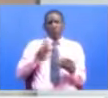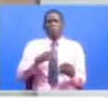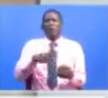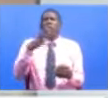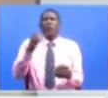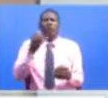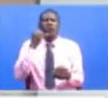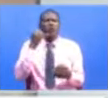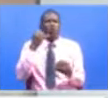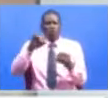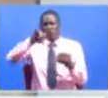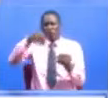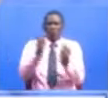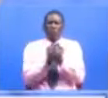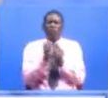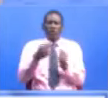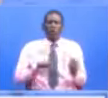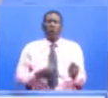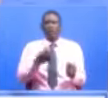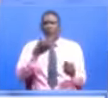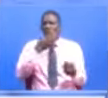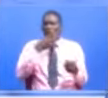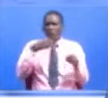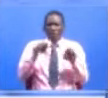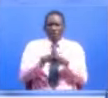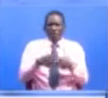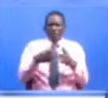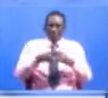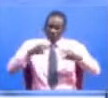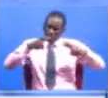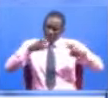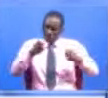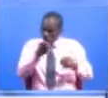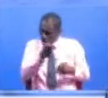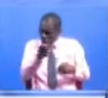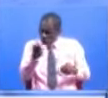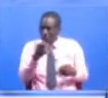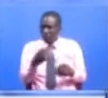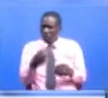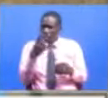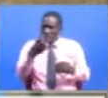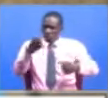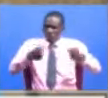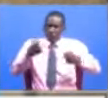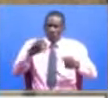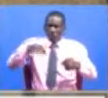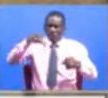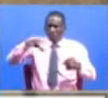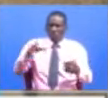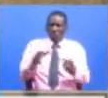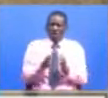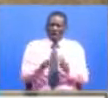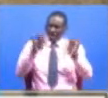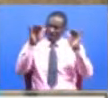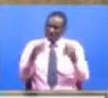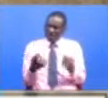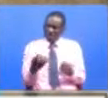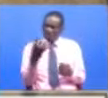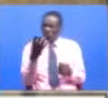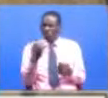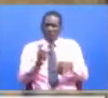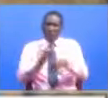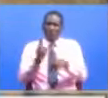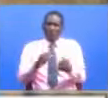15 kumtembelea kakake. Anza kushungulia kwa dirisha, wakaona ni kuna gari hapa matatu. Akakaa kama kitu 40